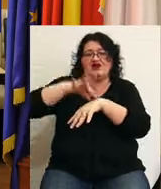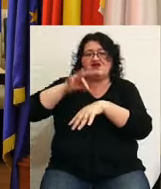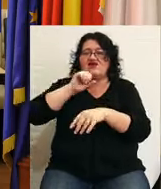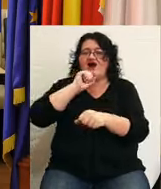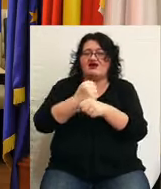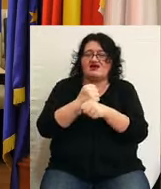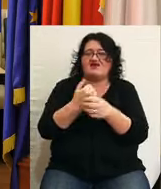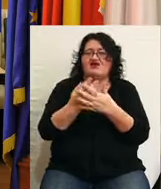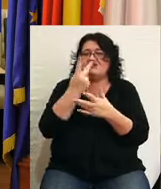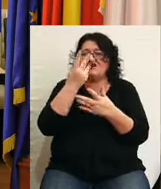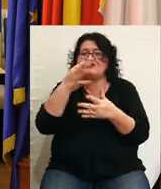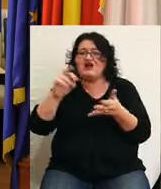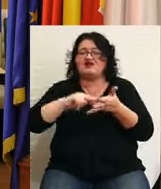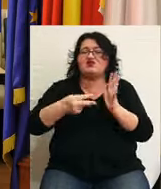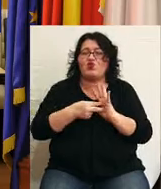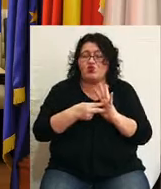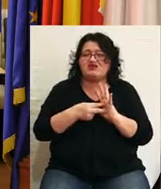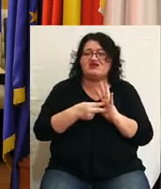perseverență, să găsim alte soluții.